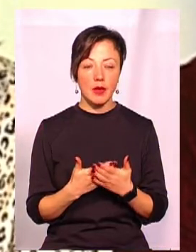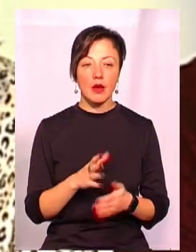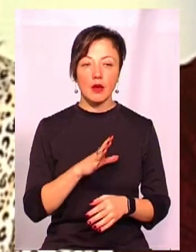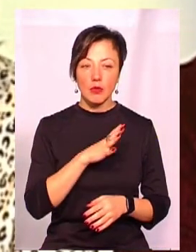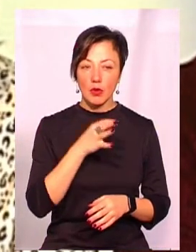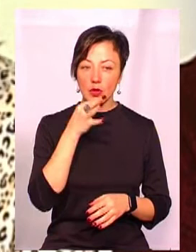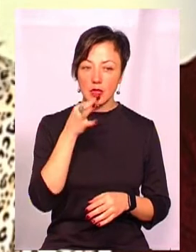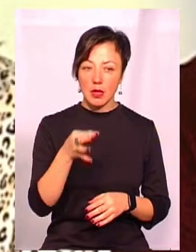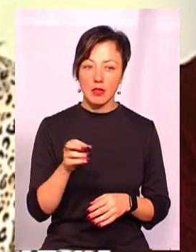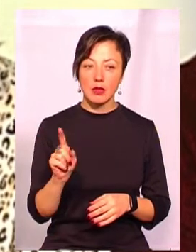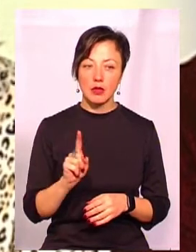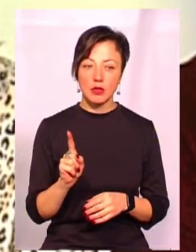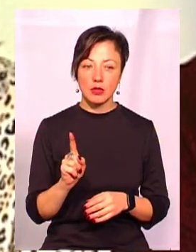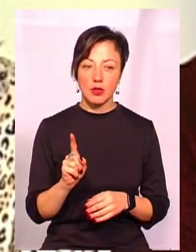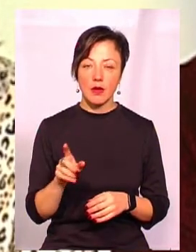було вже сказано, що